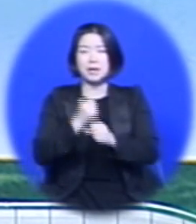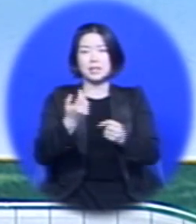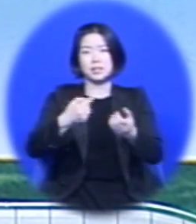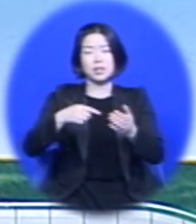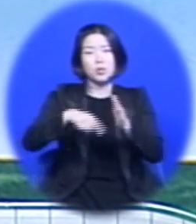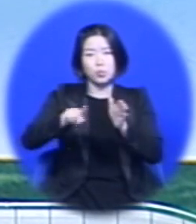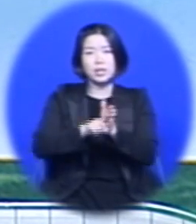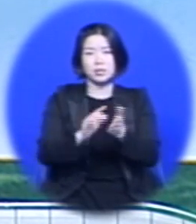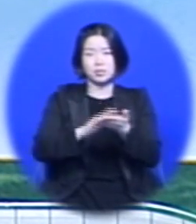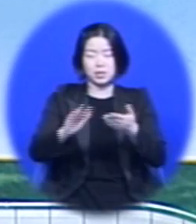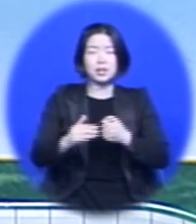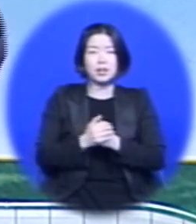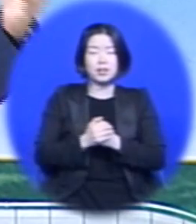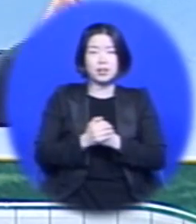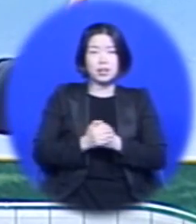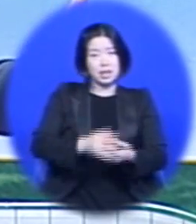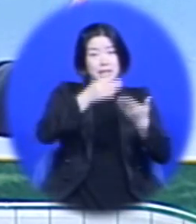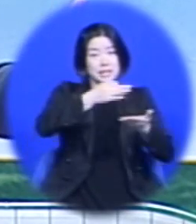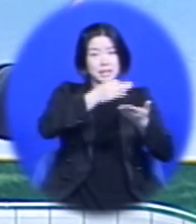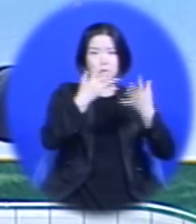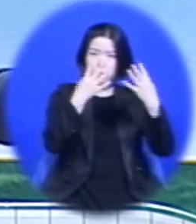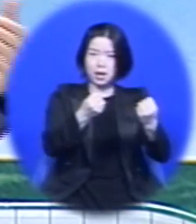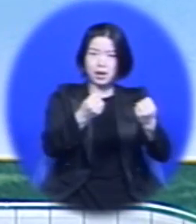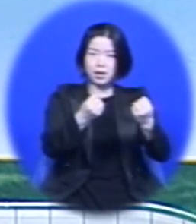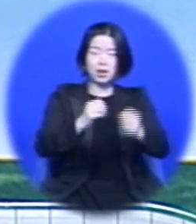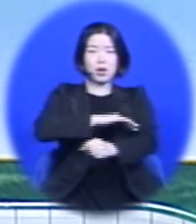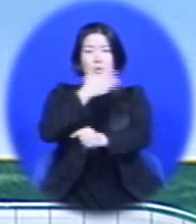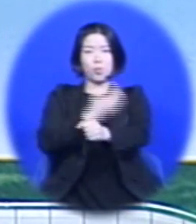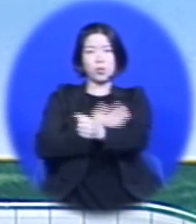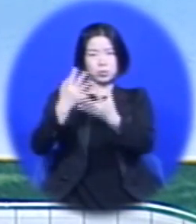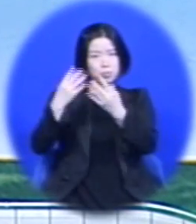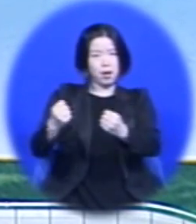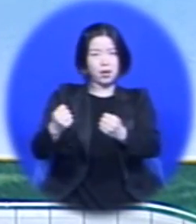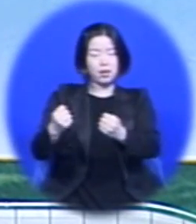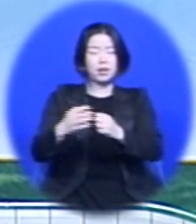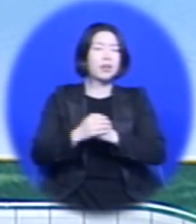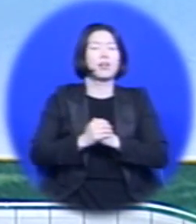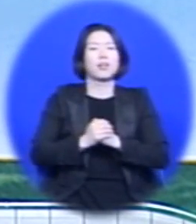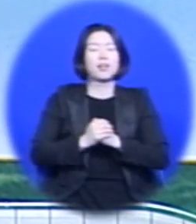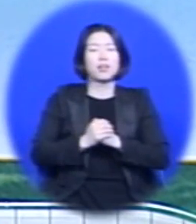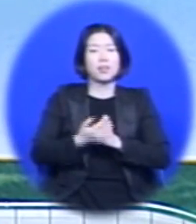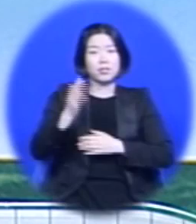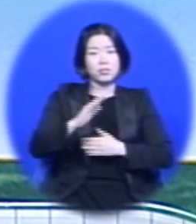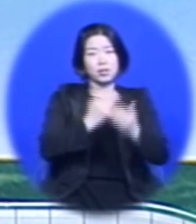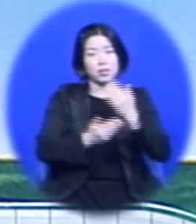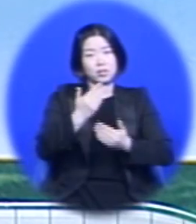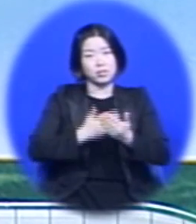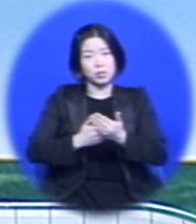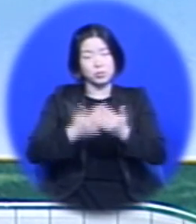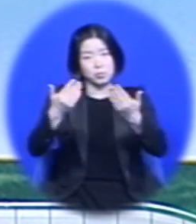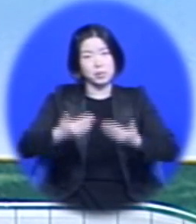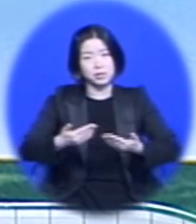것입니다. 자, 재산도 많아요. 권력도 있습니다. 근데 상속할 아들이